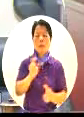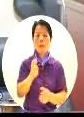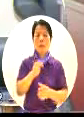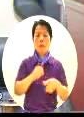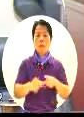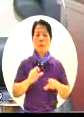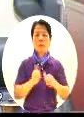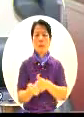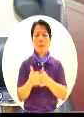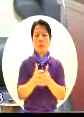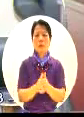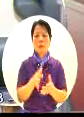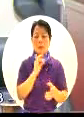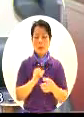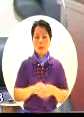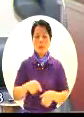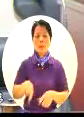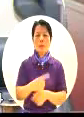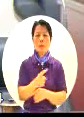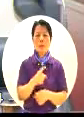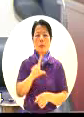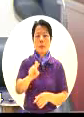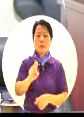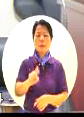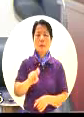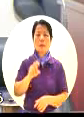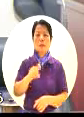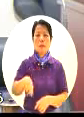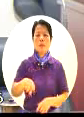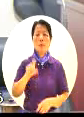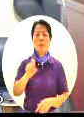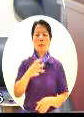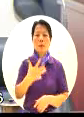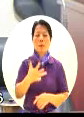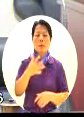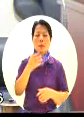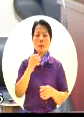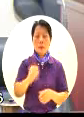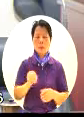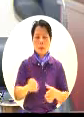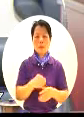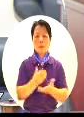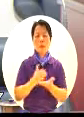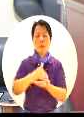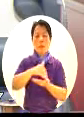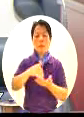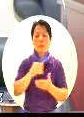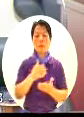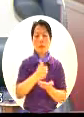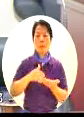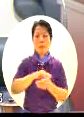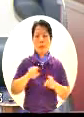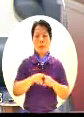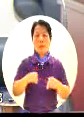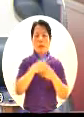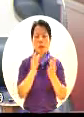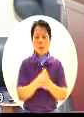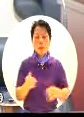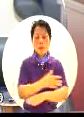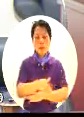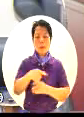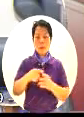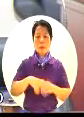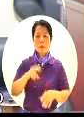义18万坪，18万坪放街了哈。以前嘛，咱的郊区哈，起码起个30-40万，我们讲